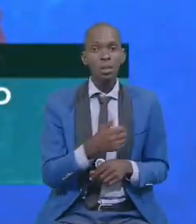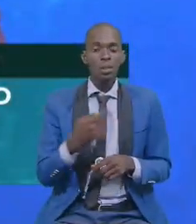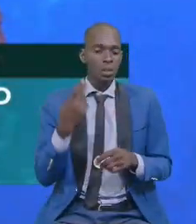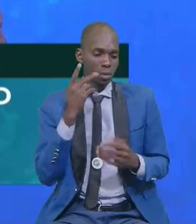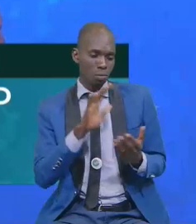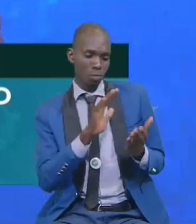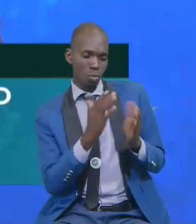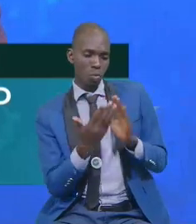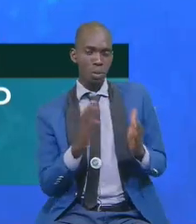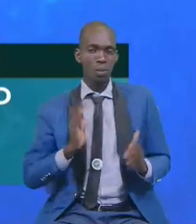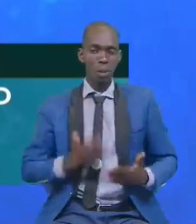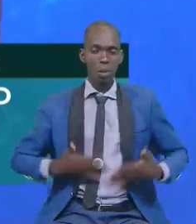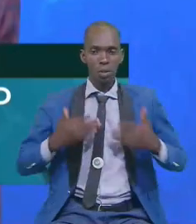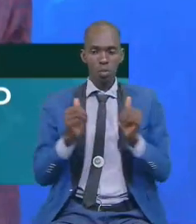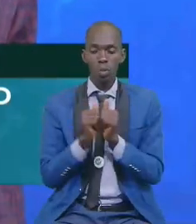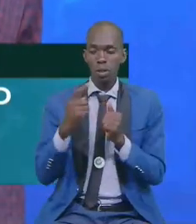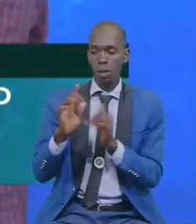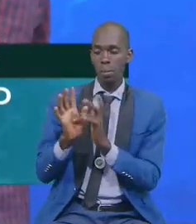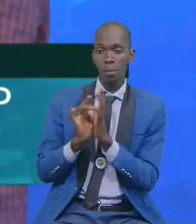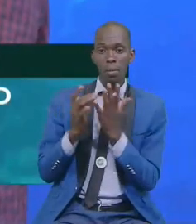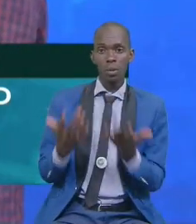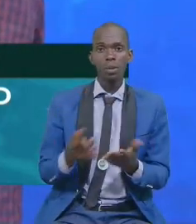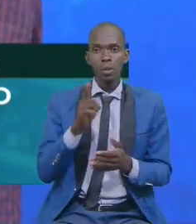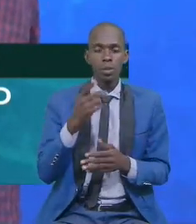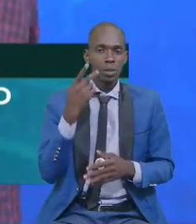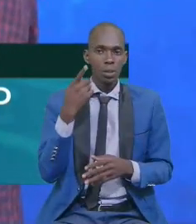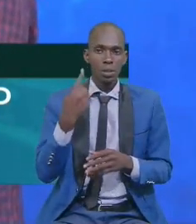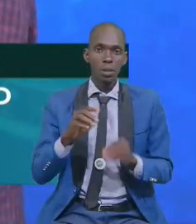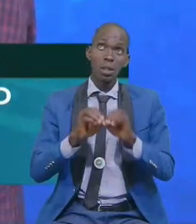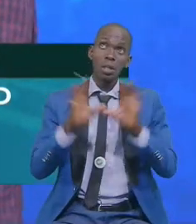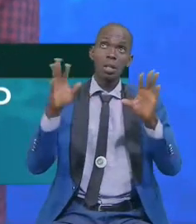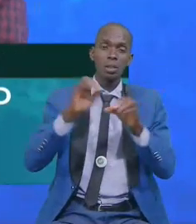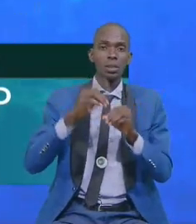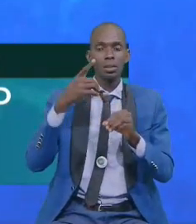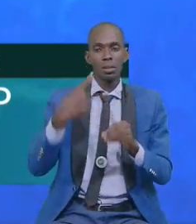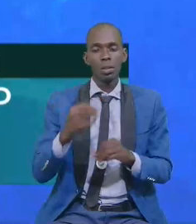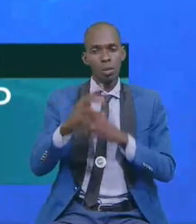en comparaison à la Bible, nous voyons la lumière de la parole.